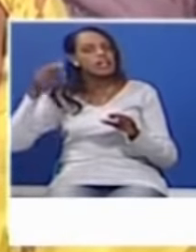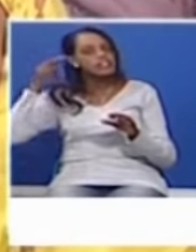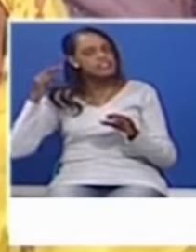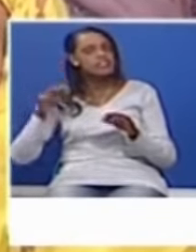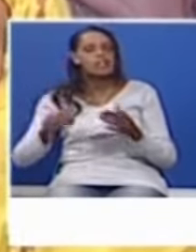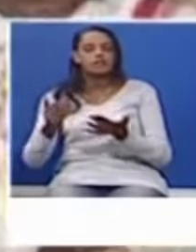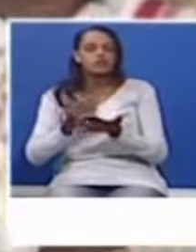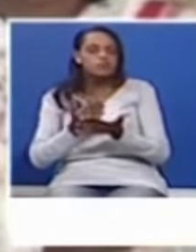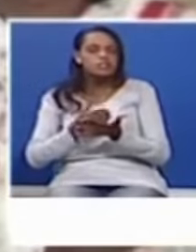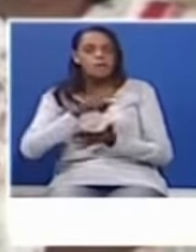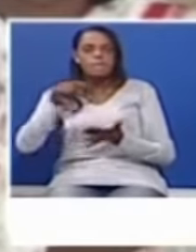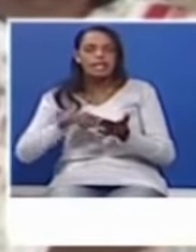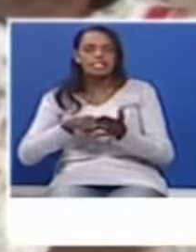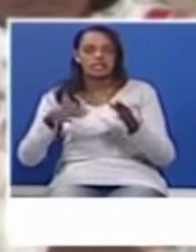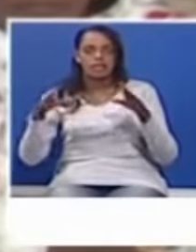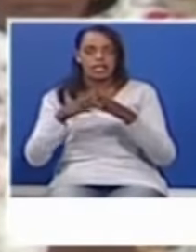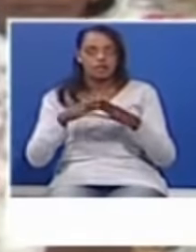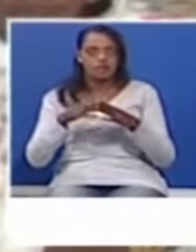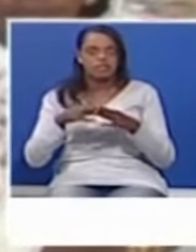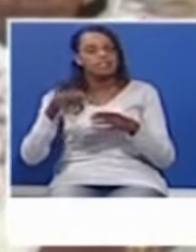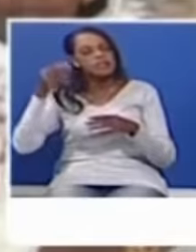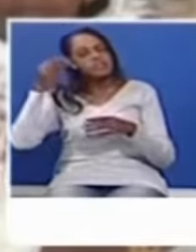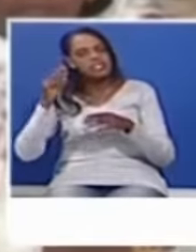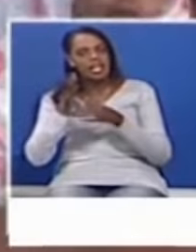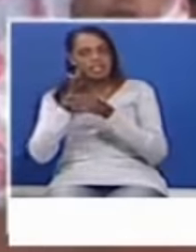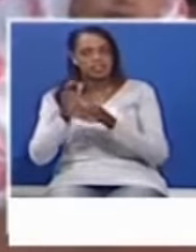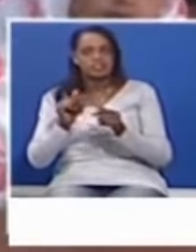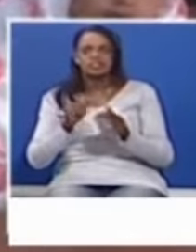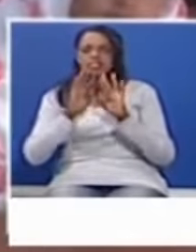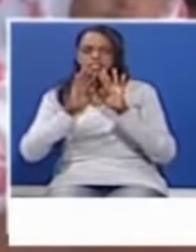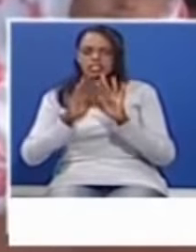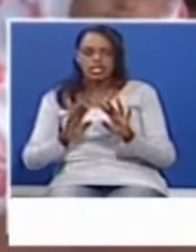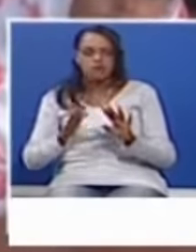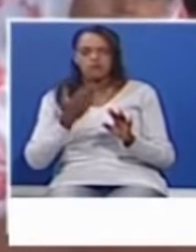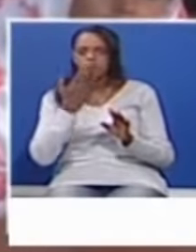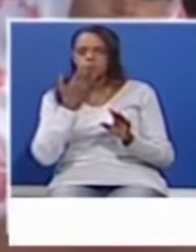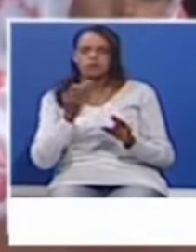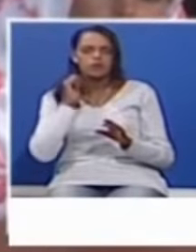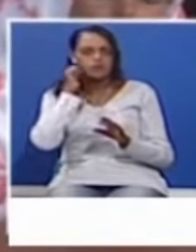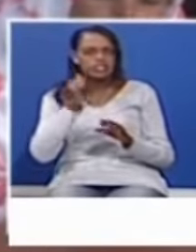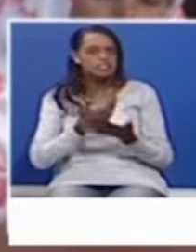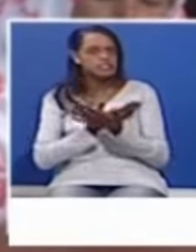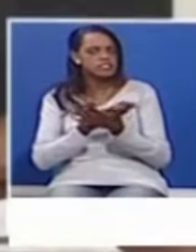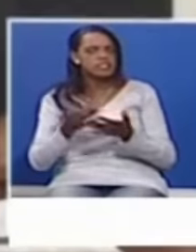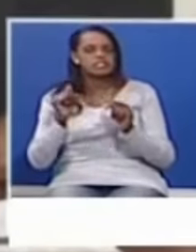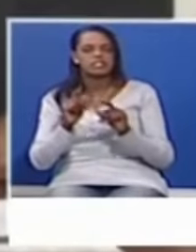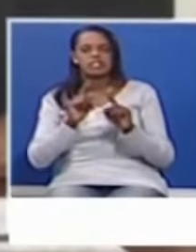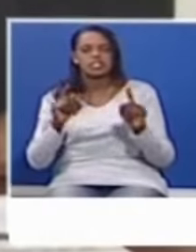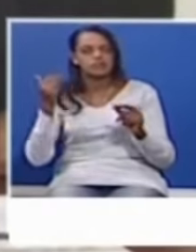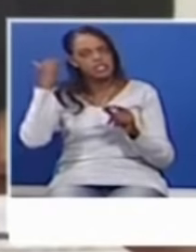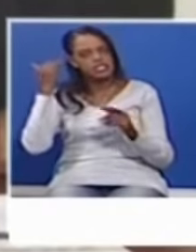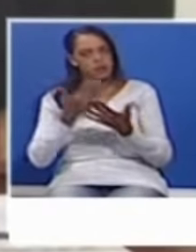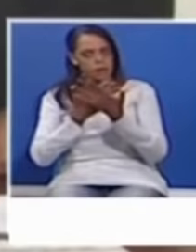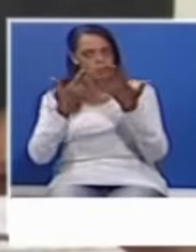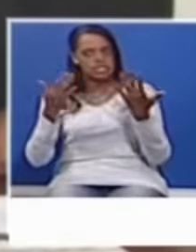ቁጠባዊ ልምዓት ማእከል ዝገበረ ሰሚናር ፕረዚደንት ሃማደ ተኣትዩ ዘሎ መድረኽ ሰላም ፍራሓያል መኸተን ዘይተፃዓድነትን ህዝቢ ኤርትራ ምዃኑ